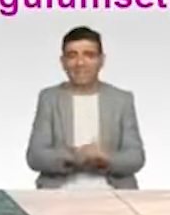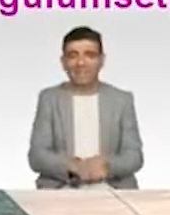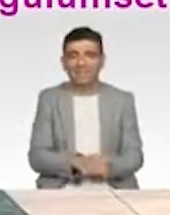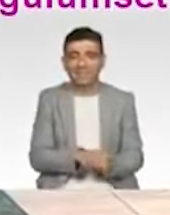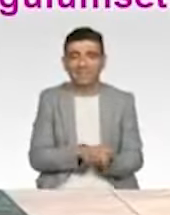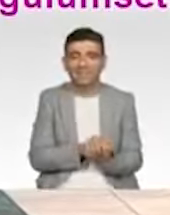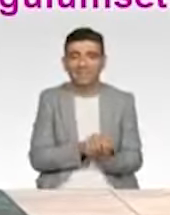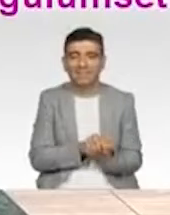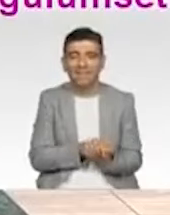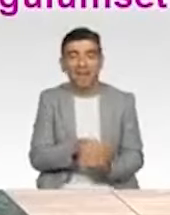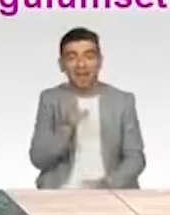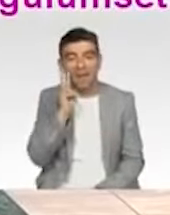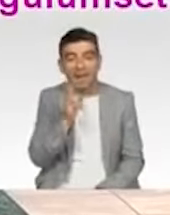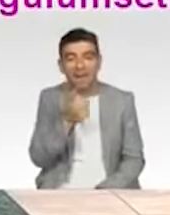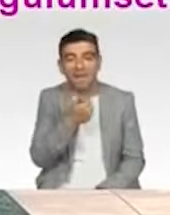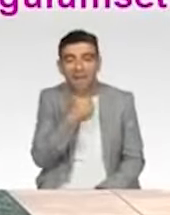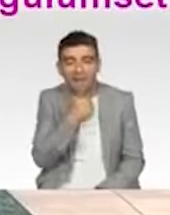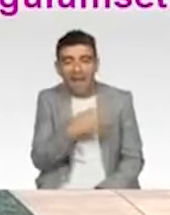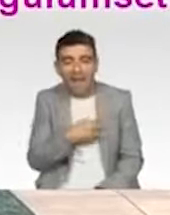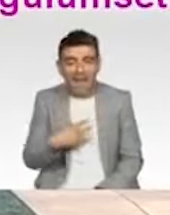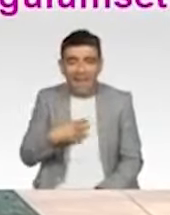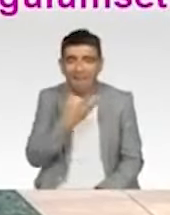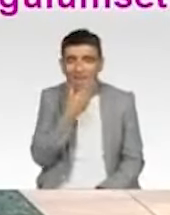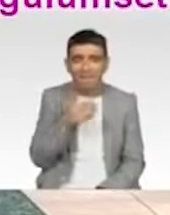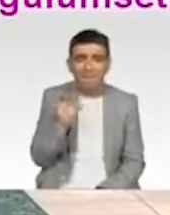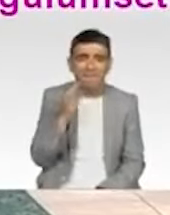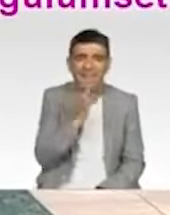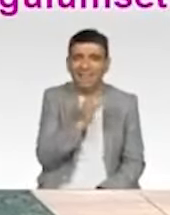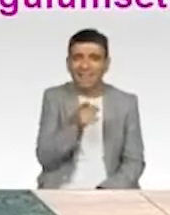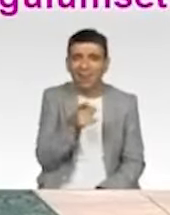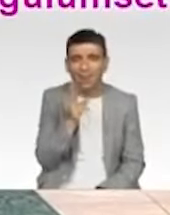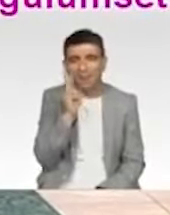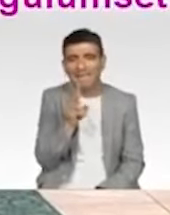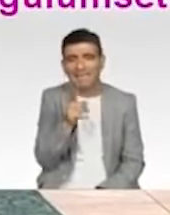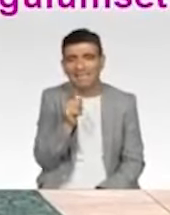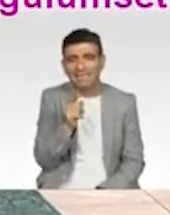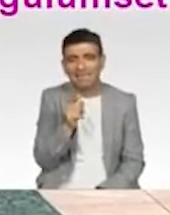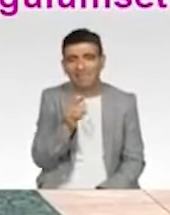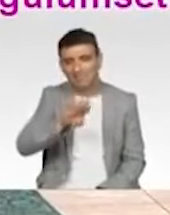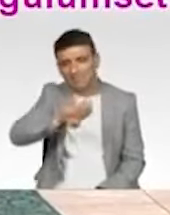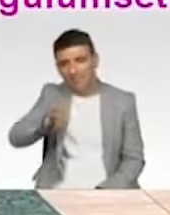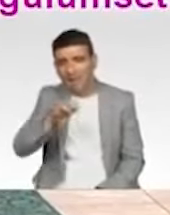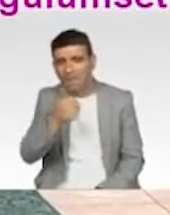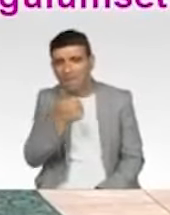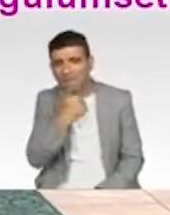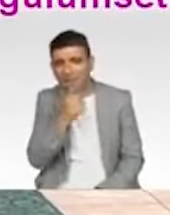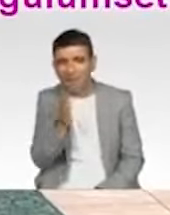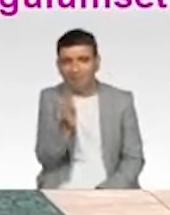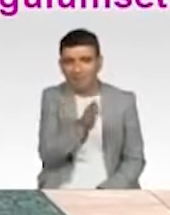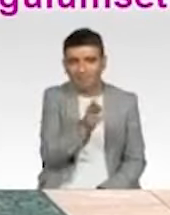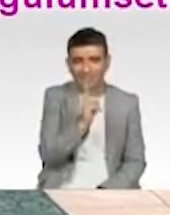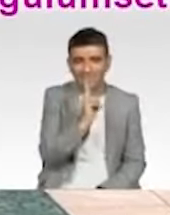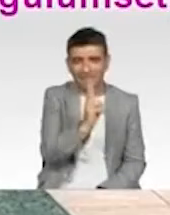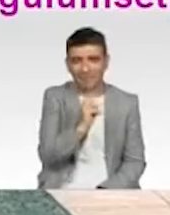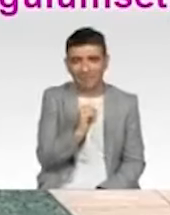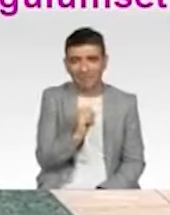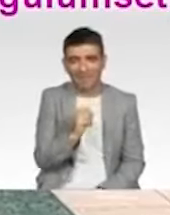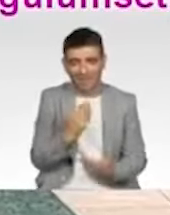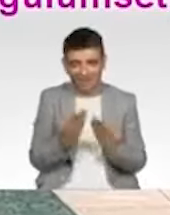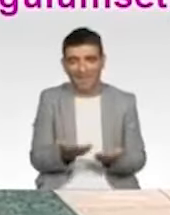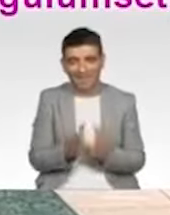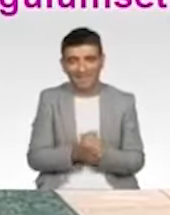Anne. Hayır, şöyle bir bakmak istiyorum, babaya mı anneye mi diye de. Sanki sağ taraftaki baba, sol taraftaki mi sen? Bravo. He?